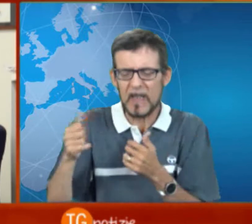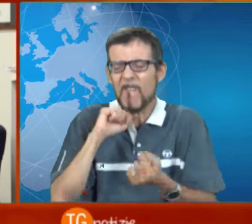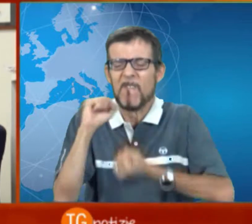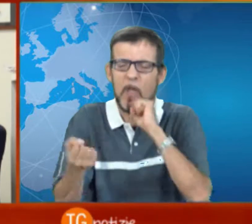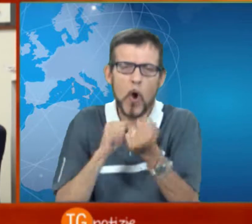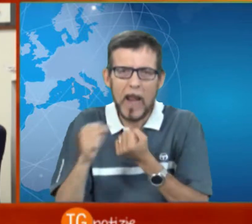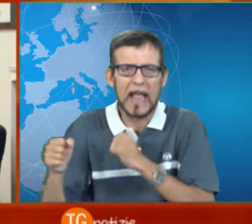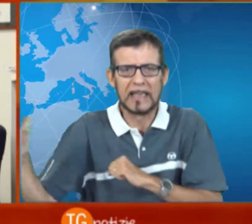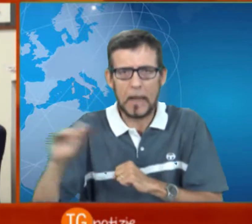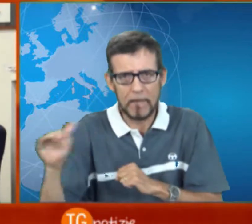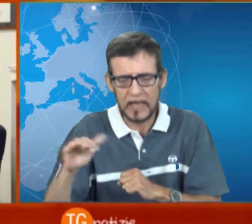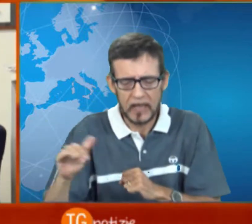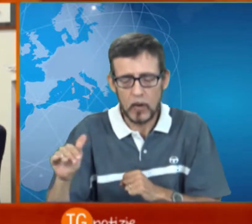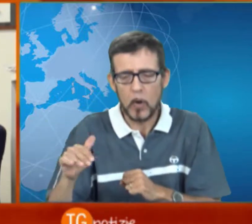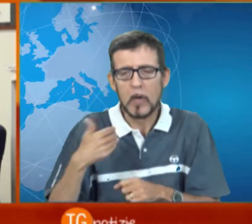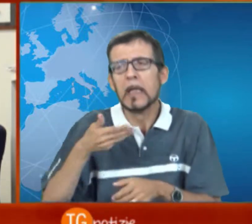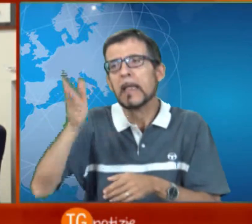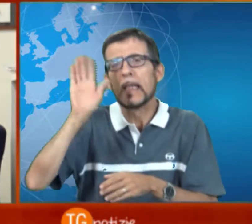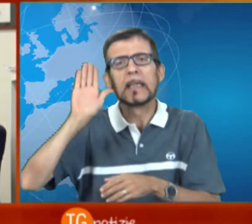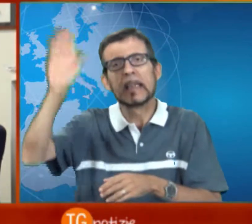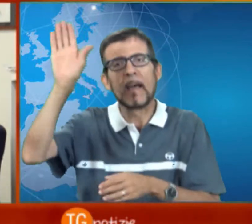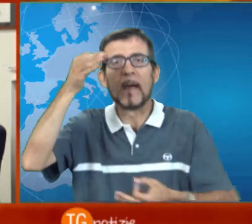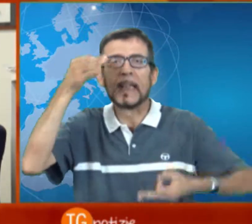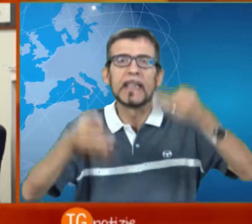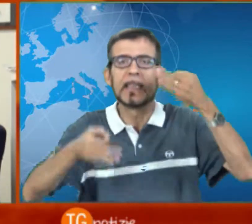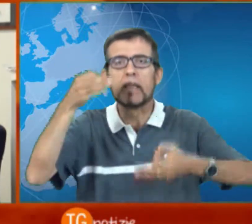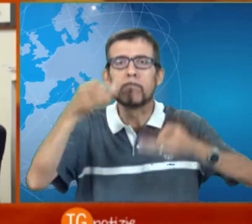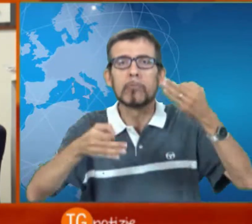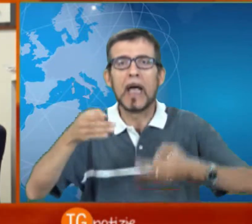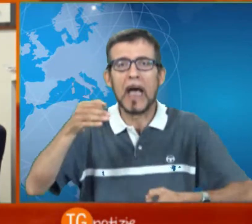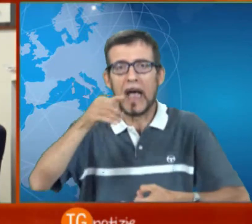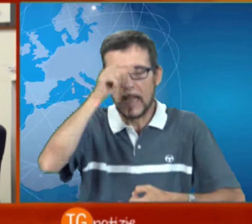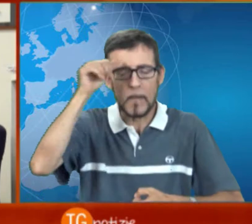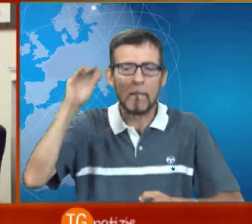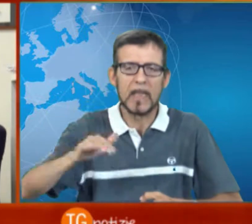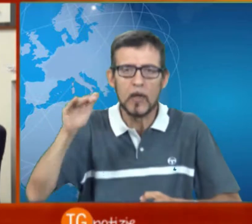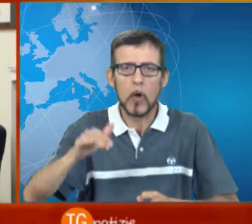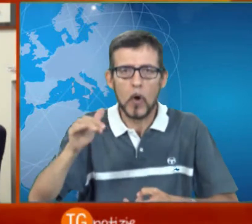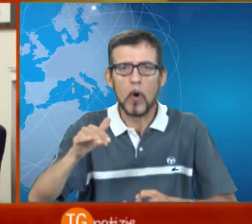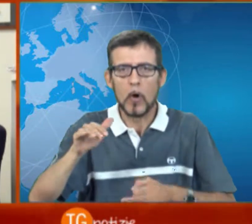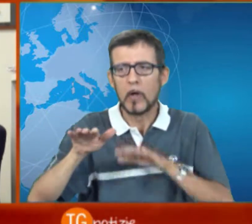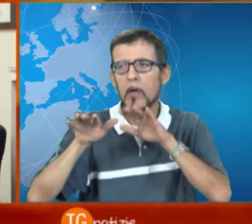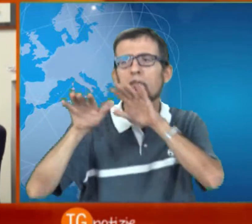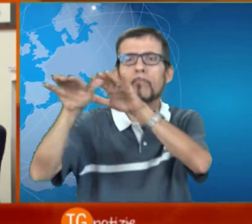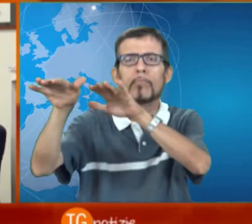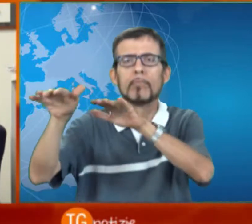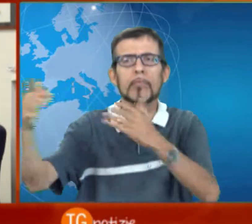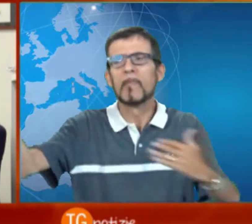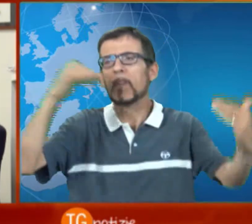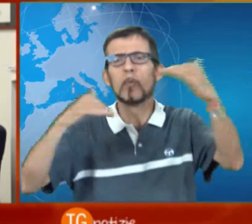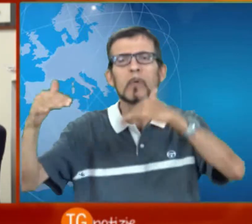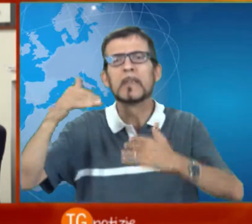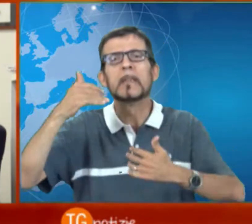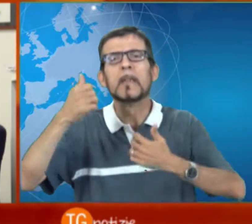flash mob che si è tenuto davanti al Tribunale dei minorenni, a cui hanno partecipato non soltanto genitori sardi, ma provenienti anche da tutta la penisola.